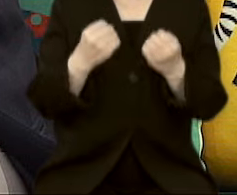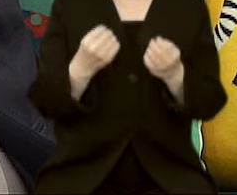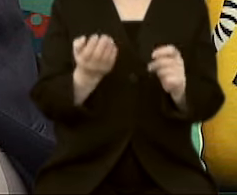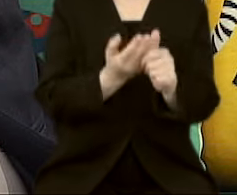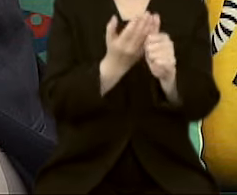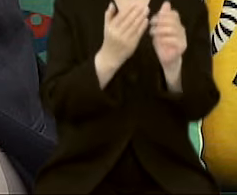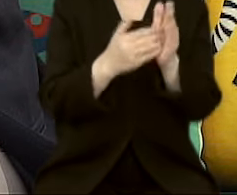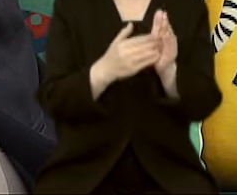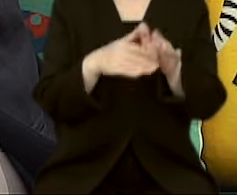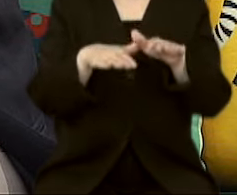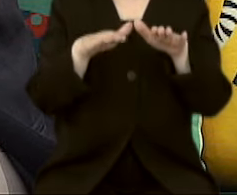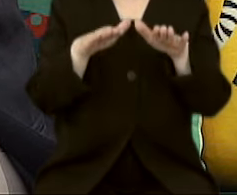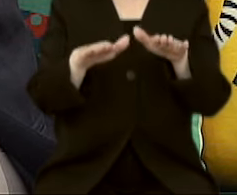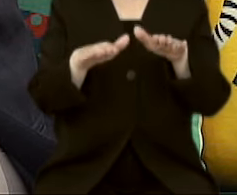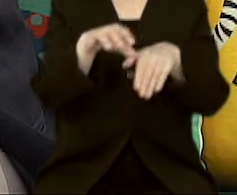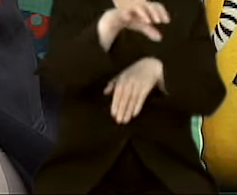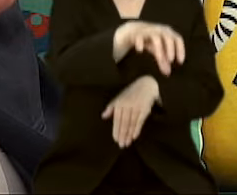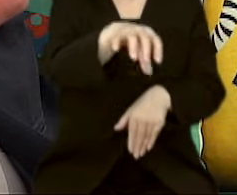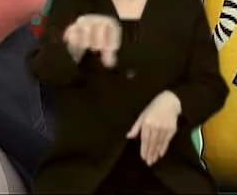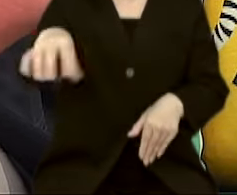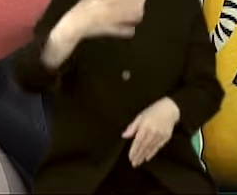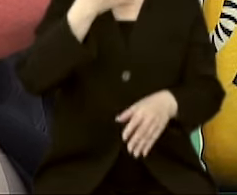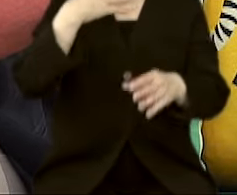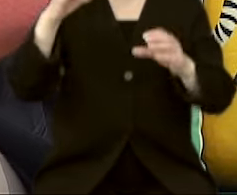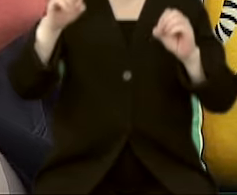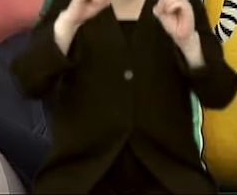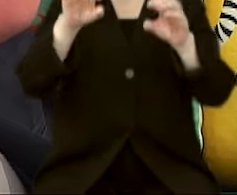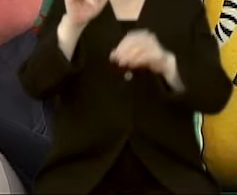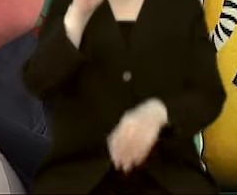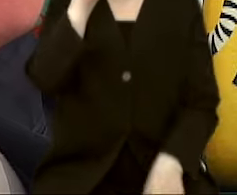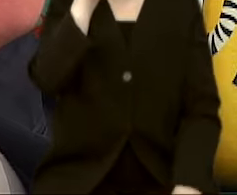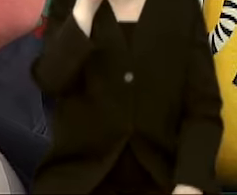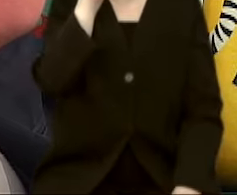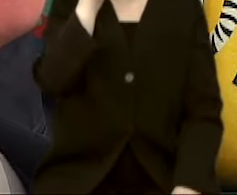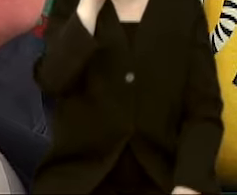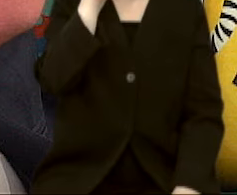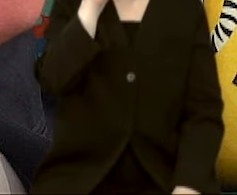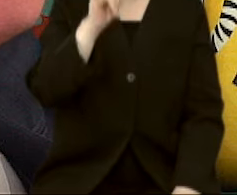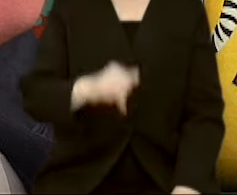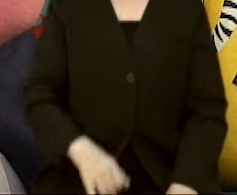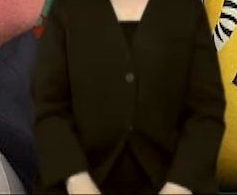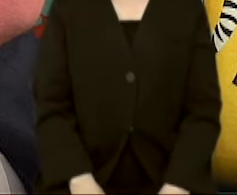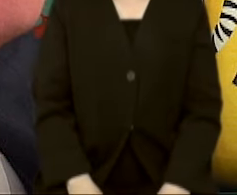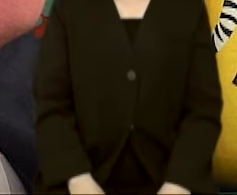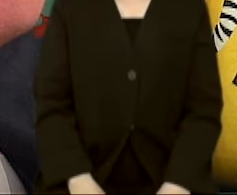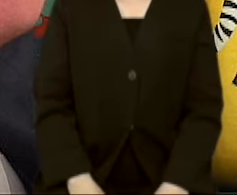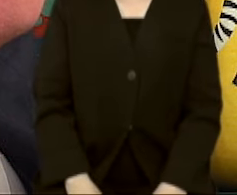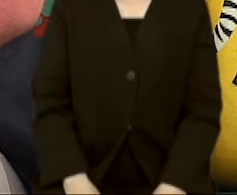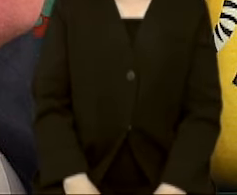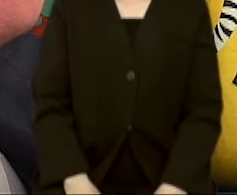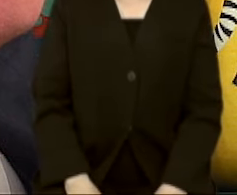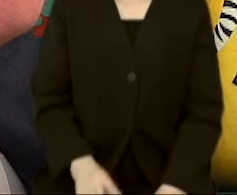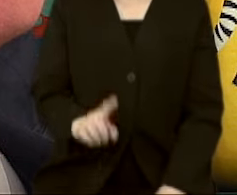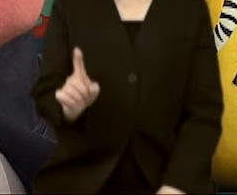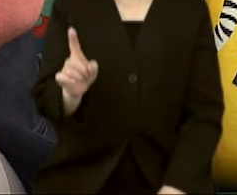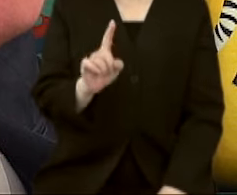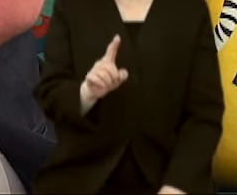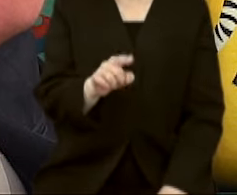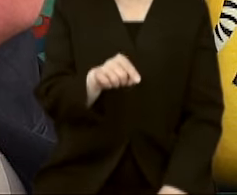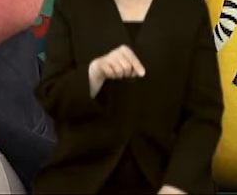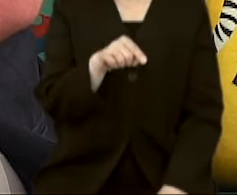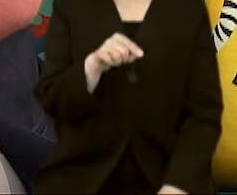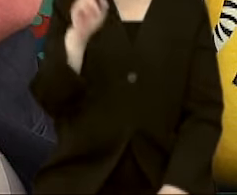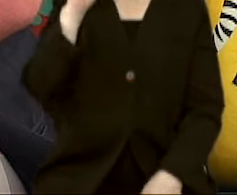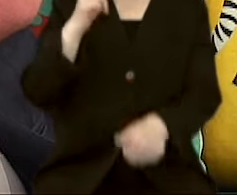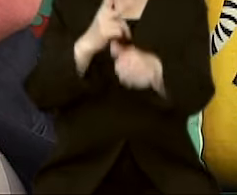제출을 하고 지금은 꼭꼭마다 복음이 야. 돌아가지 않는 자리에 복음을 돌아가는 것은 바로 네. 사도 바울